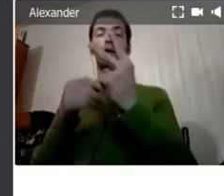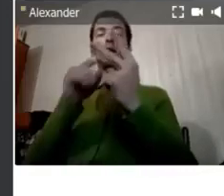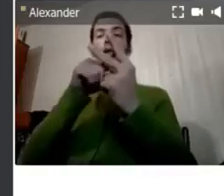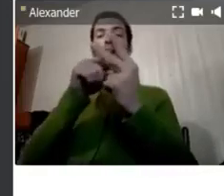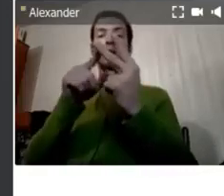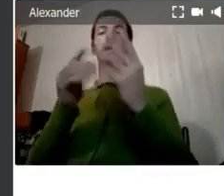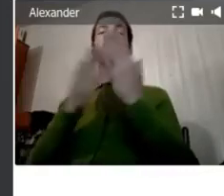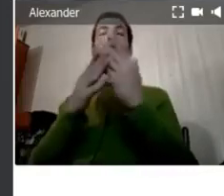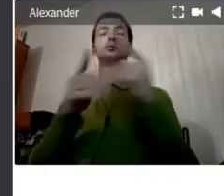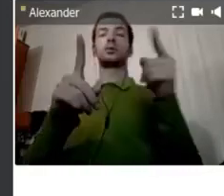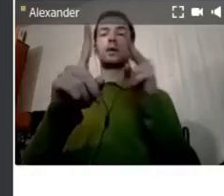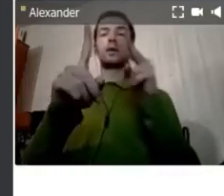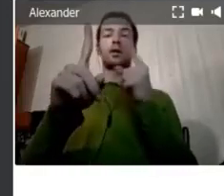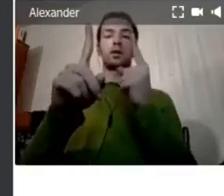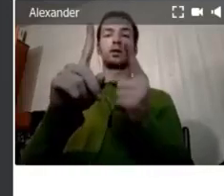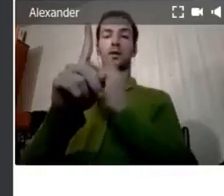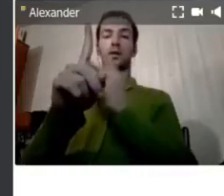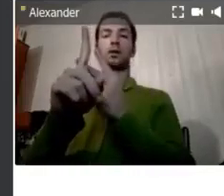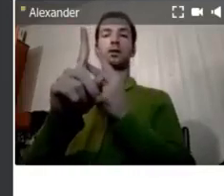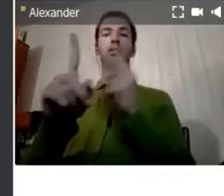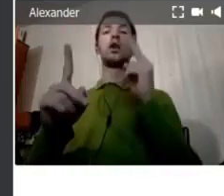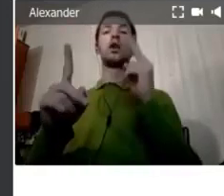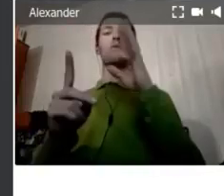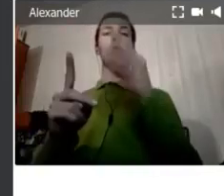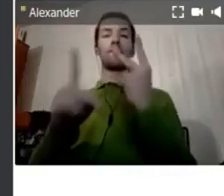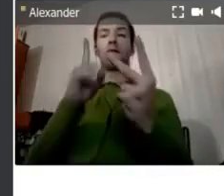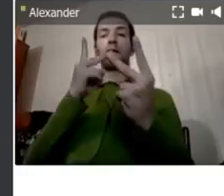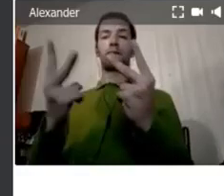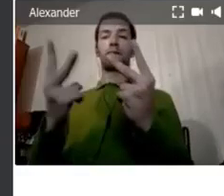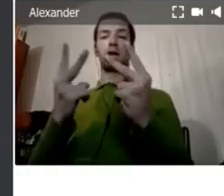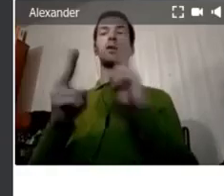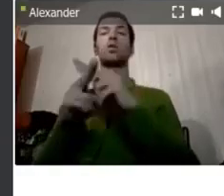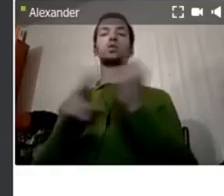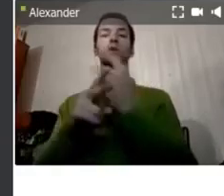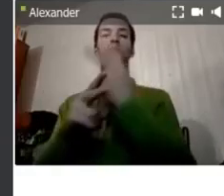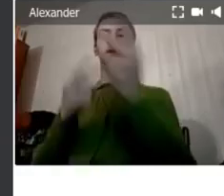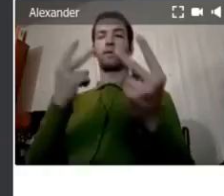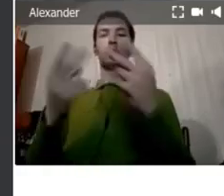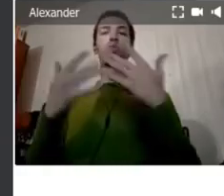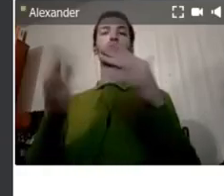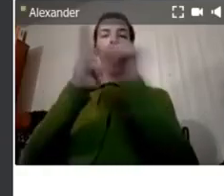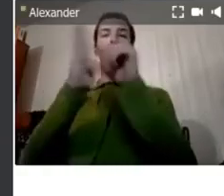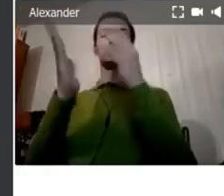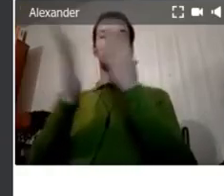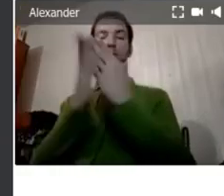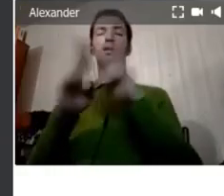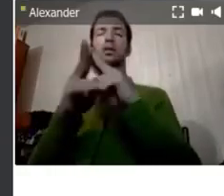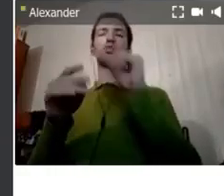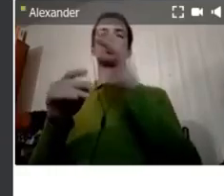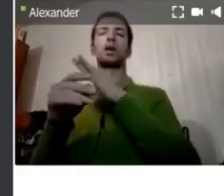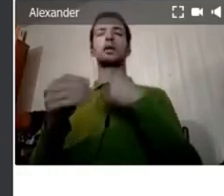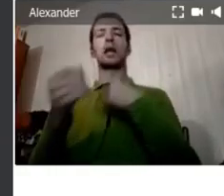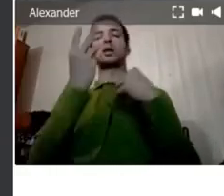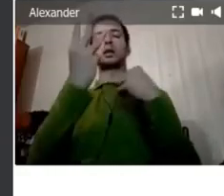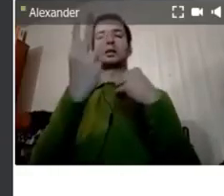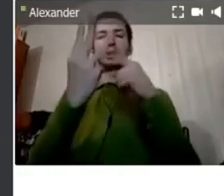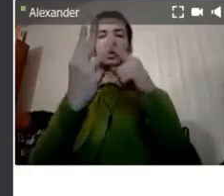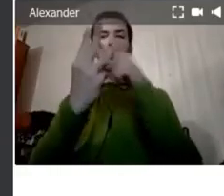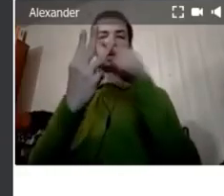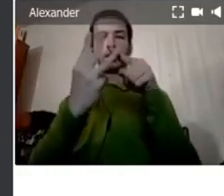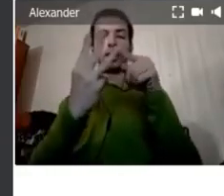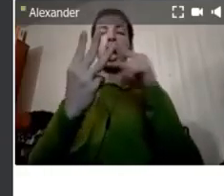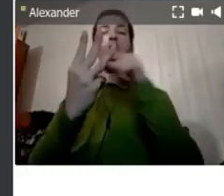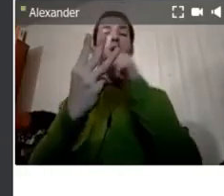самого 7 лично приглашенных. Есть такие клиенты, которые ставят личных приглашенных. То есть, скажем